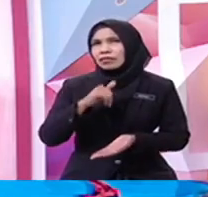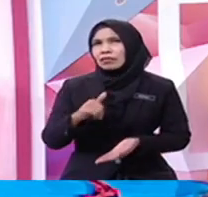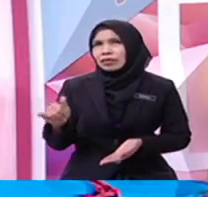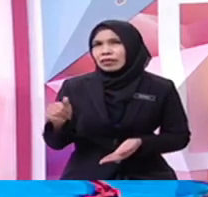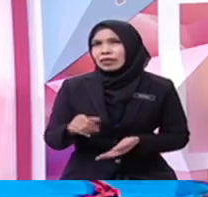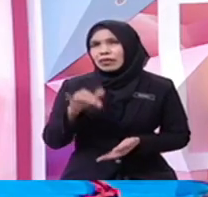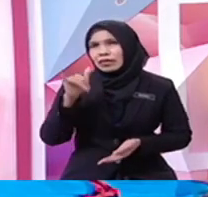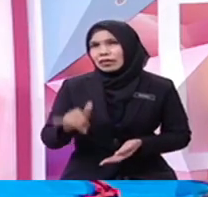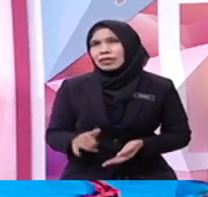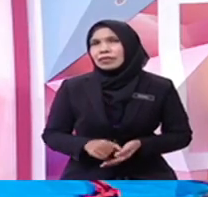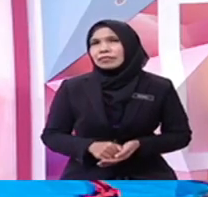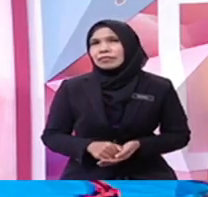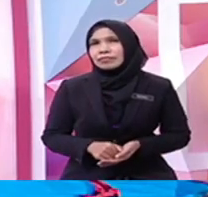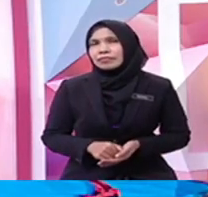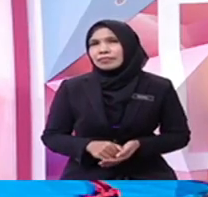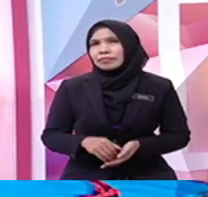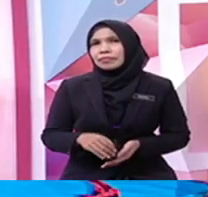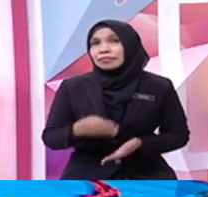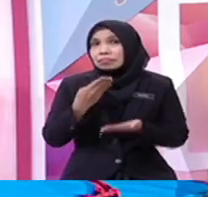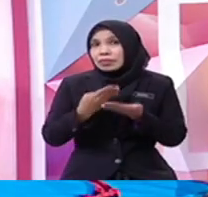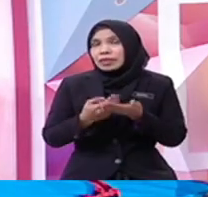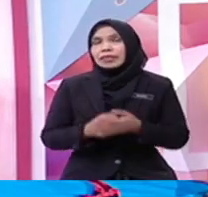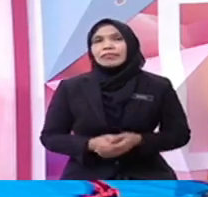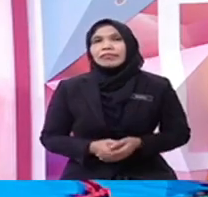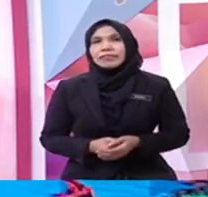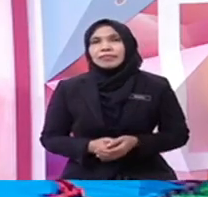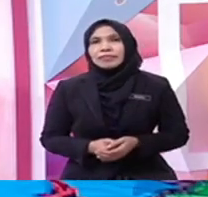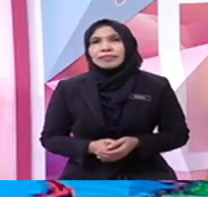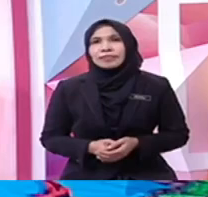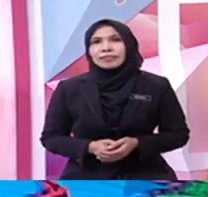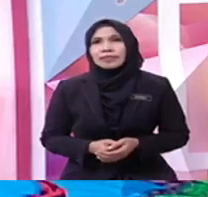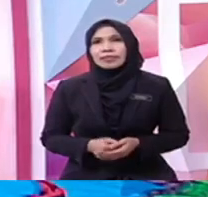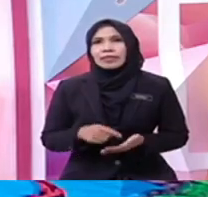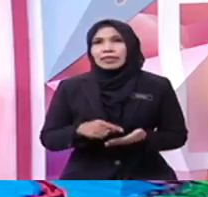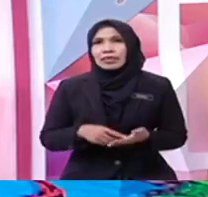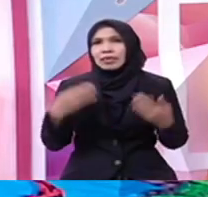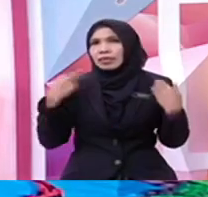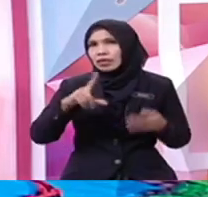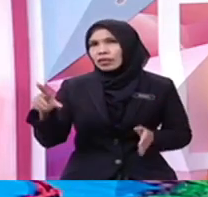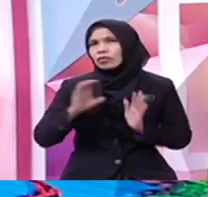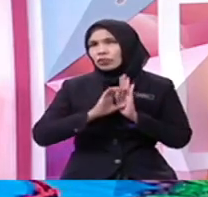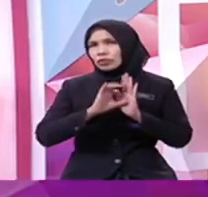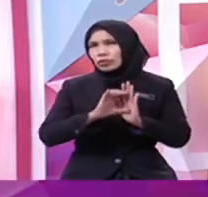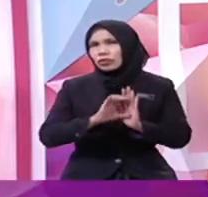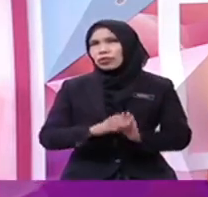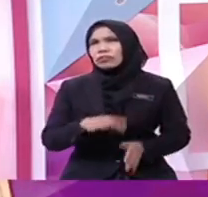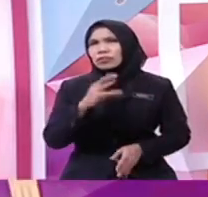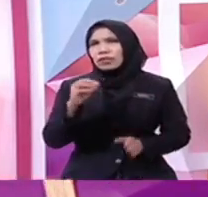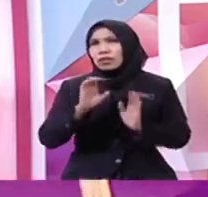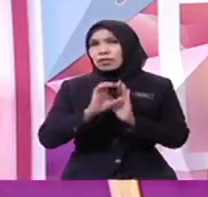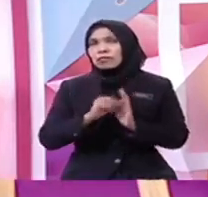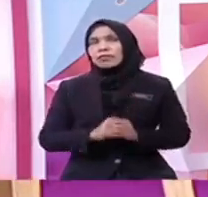Oke janji situ adalah makanan tidak betul ya adalah contoh-contoh atau penggambaran makanan tidak